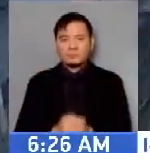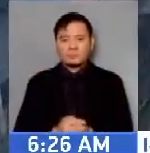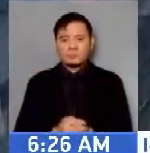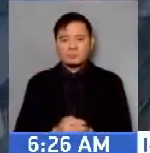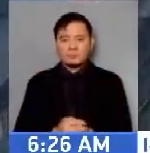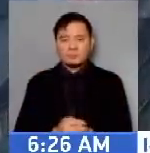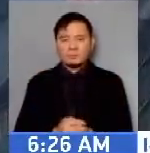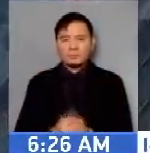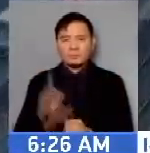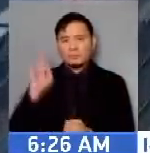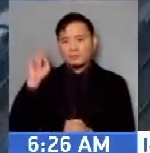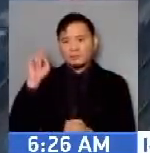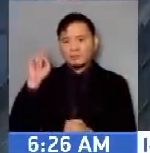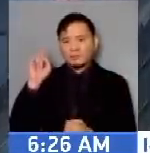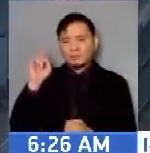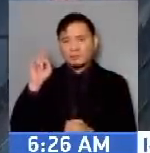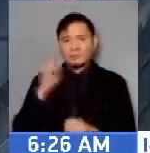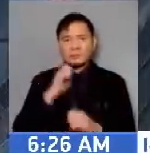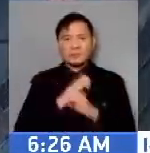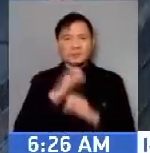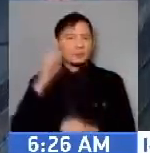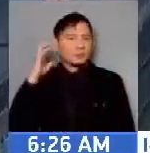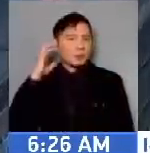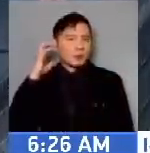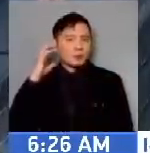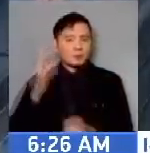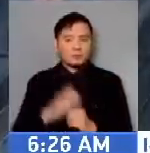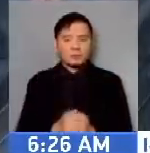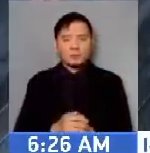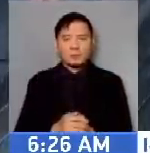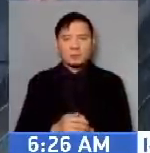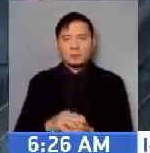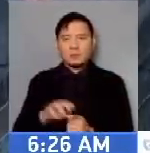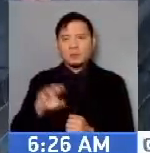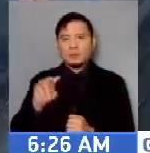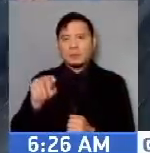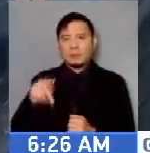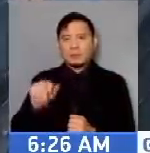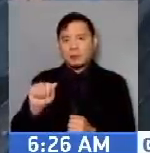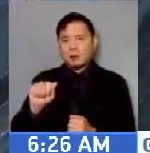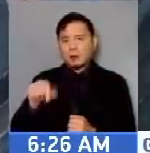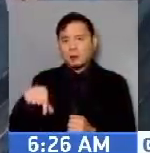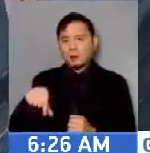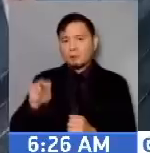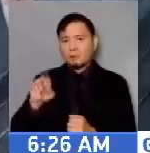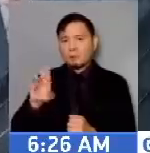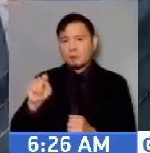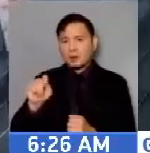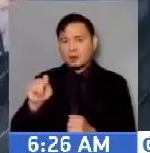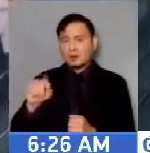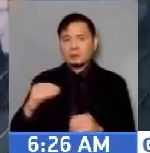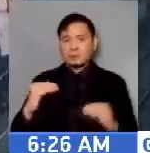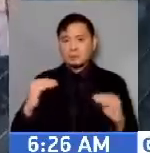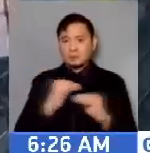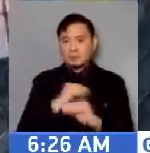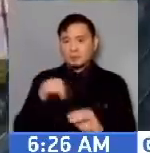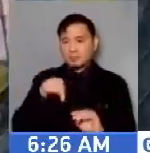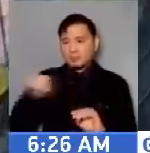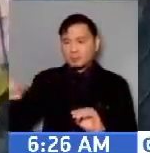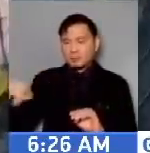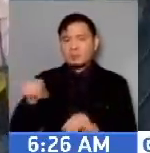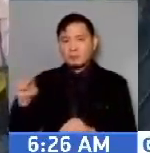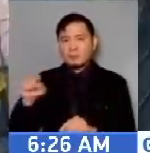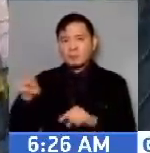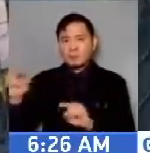kuha sa EDSA Cubao sa bandang Nepa Q-Mart. Ang nasa kaliway patungo po sa monumento habang ang nasa kanan naman ay